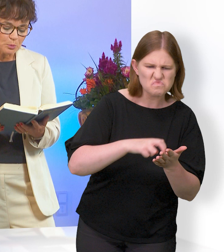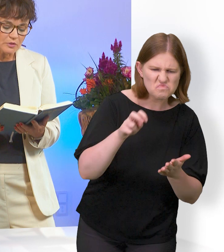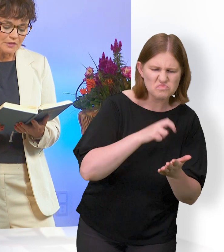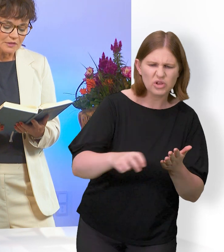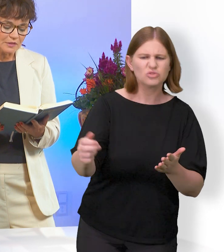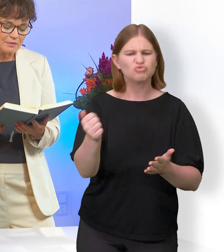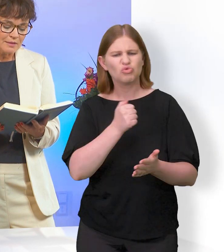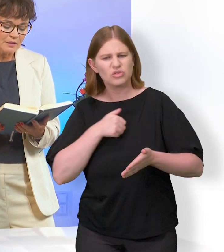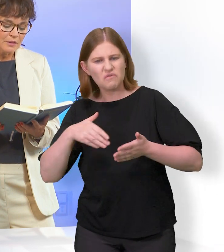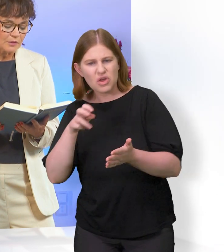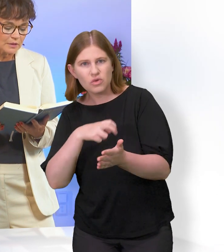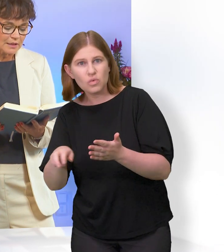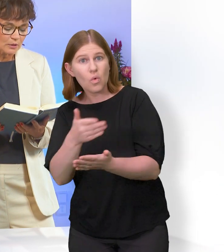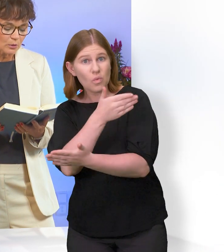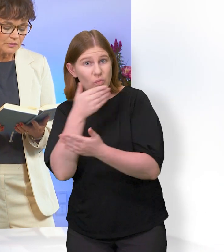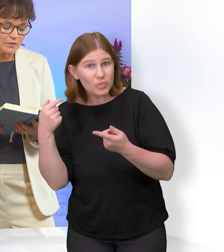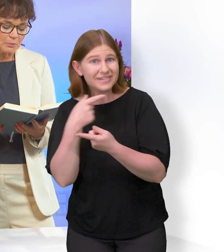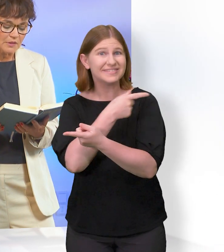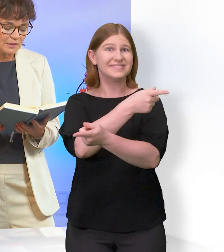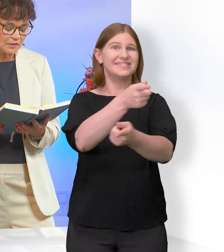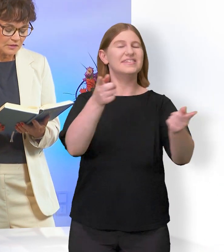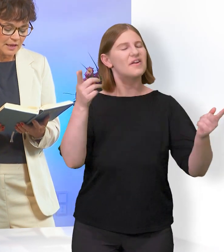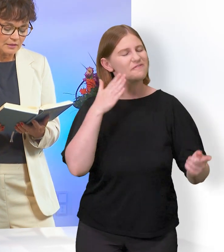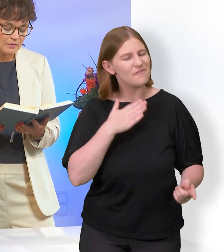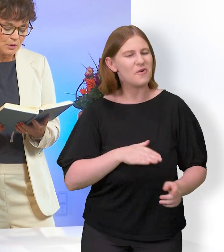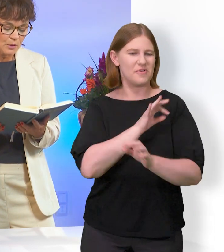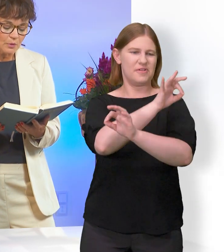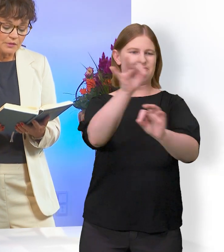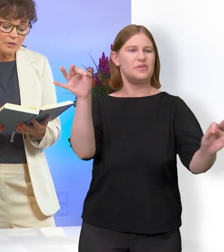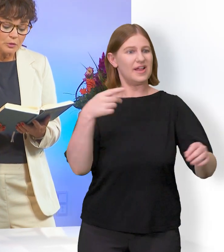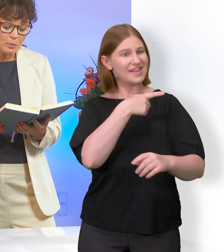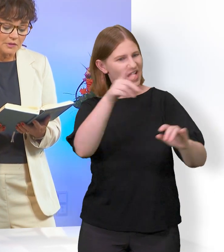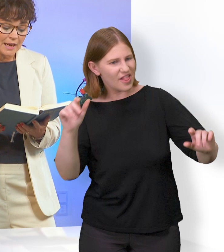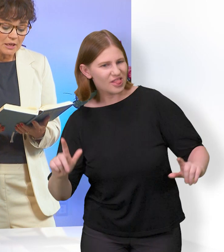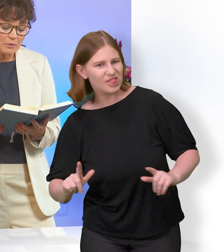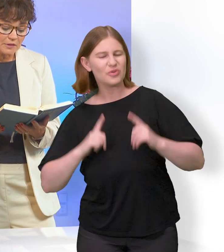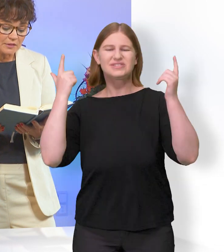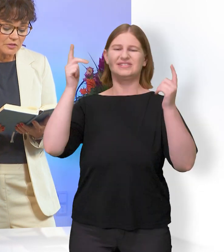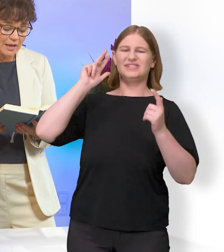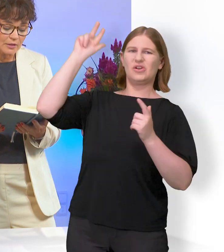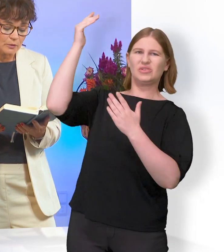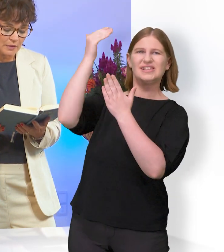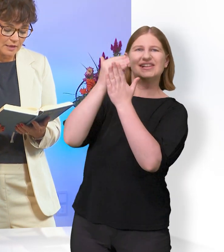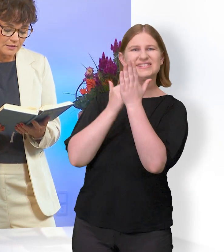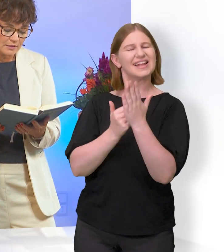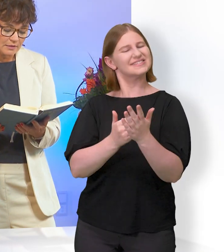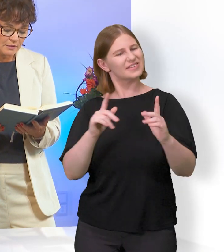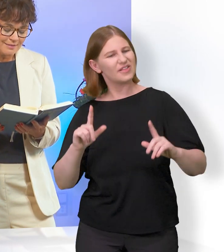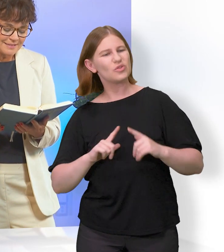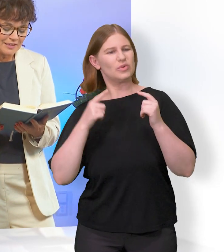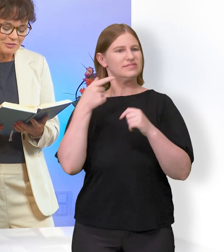wo die Spötter sitzen, sondern hat Lust am Gesetz des Herrn und sinnt über seinem Gesetz Tag und